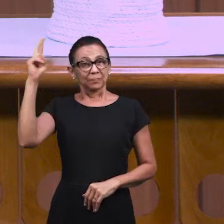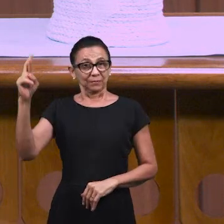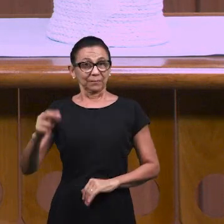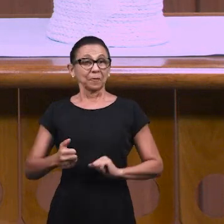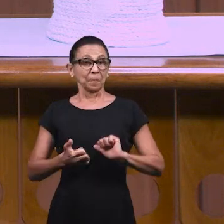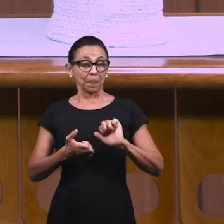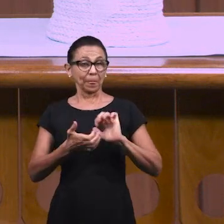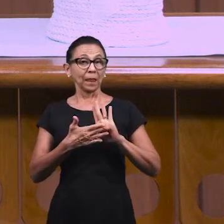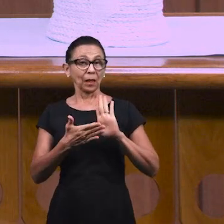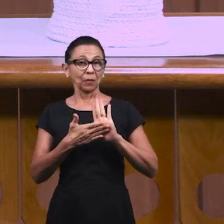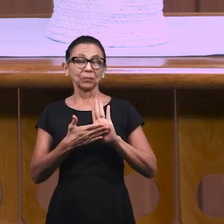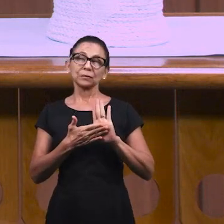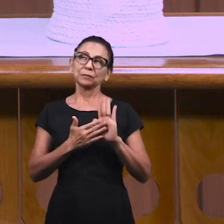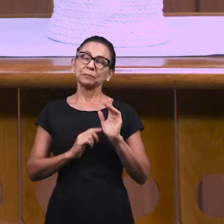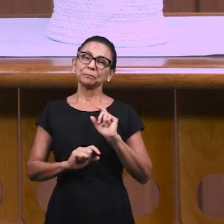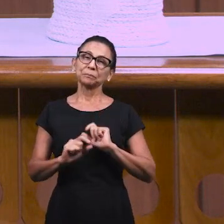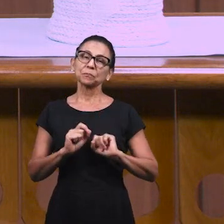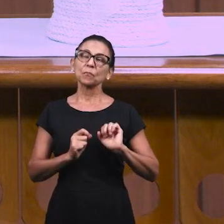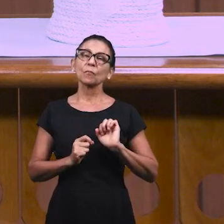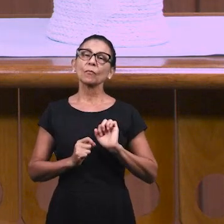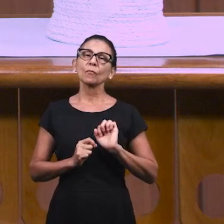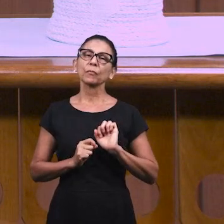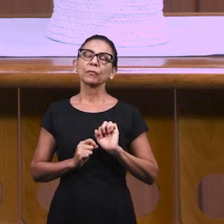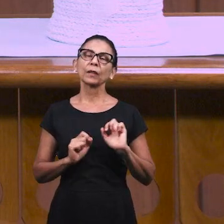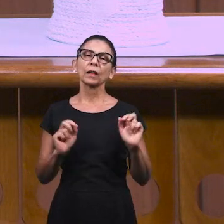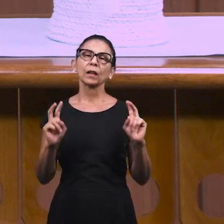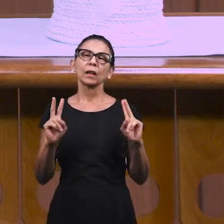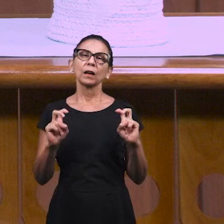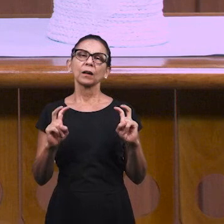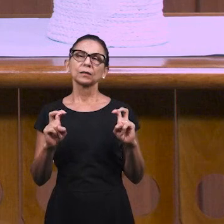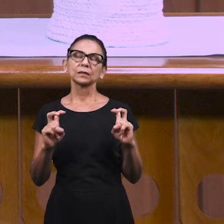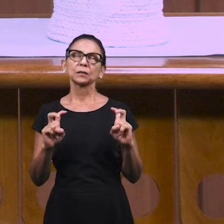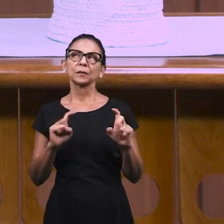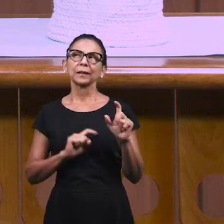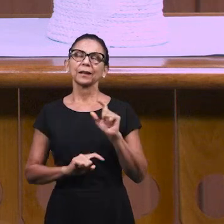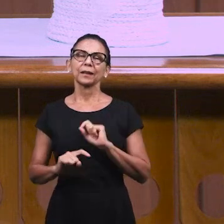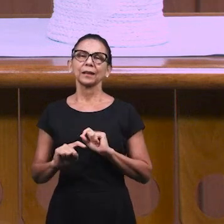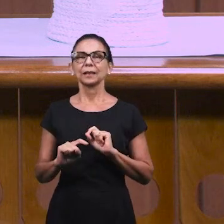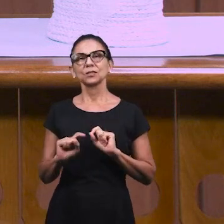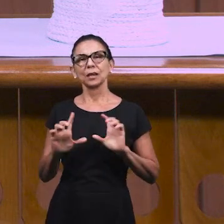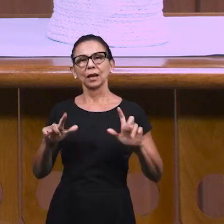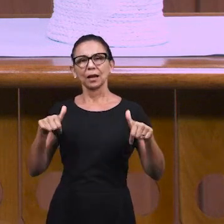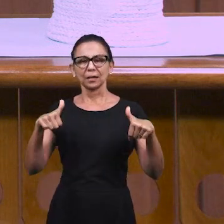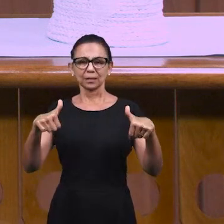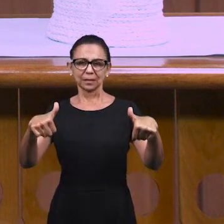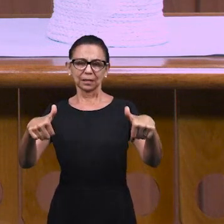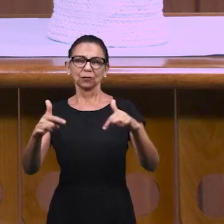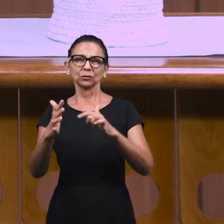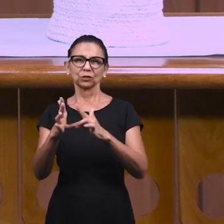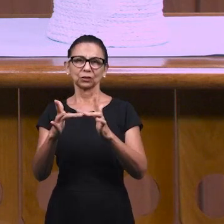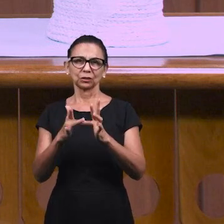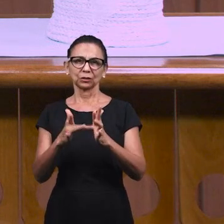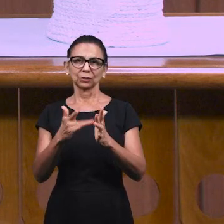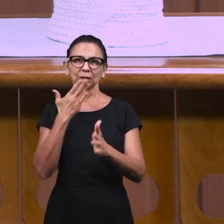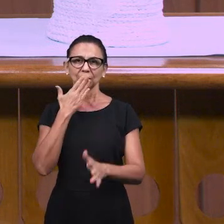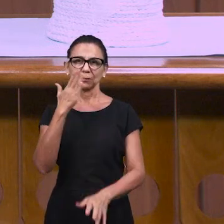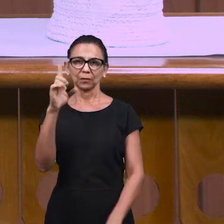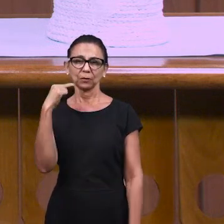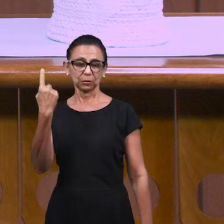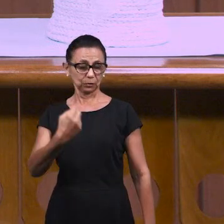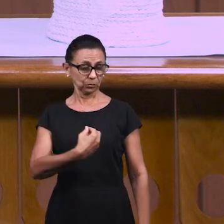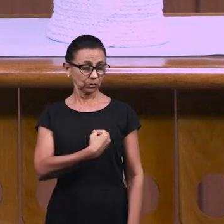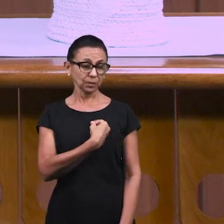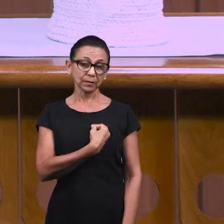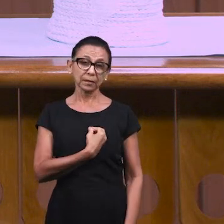Loué soit le nom du Seigneur. Cette louange parle de Jésus, parle de l'action de Jésus dans